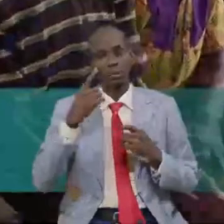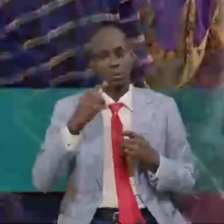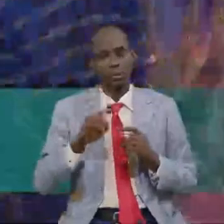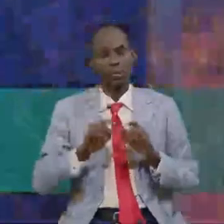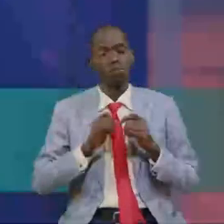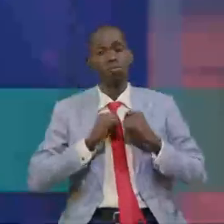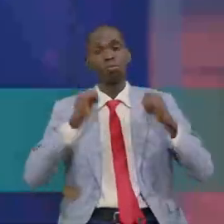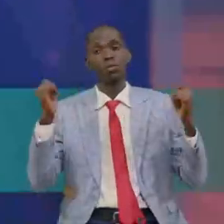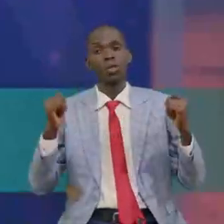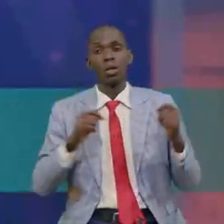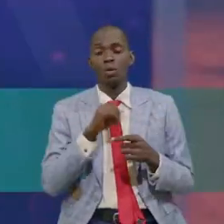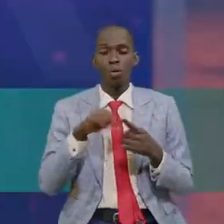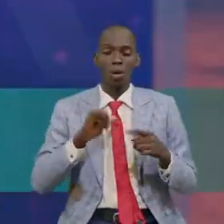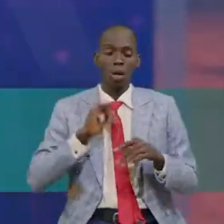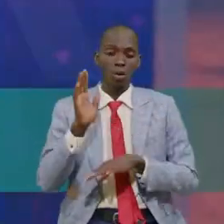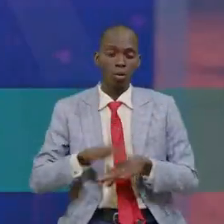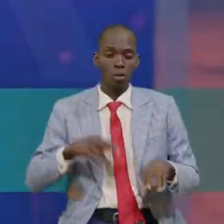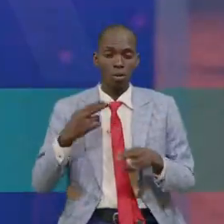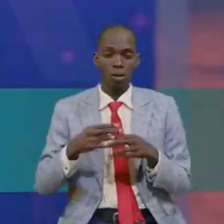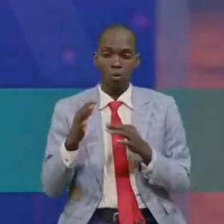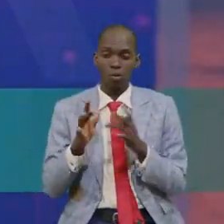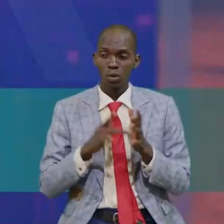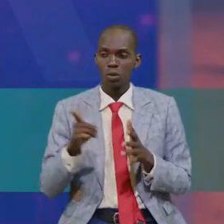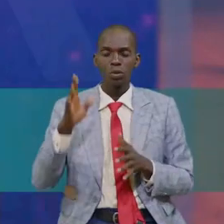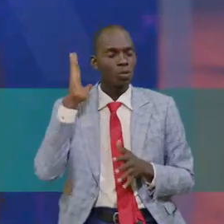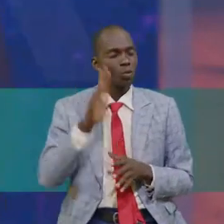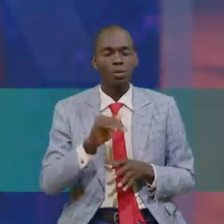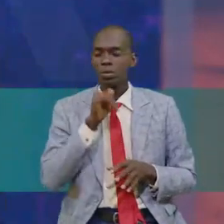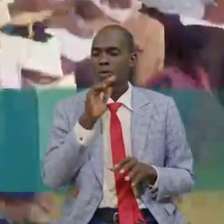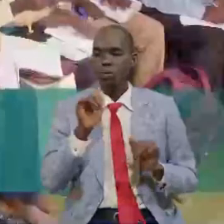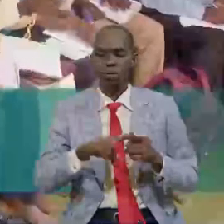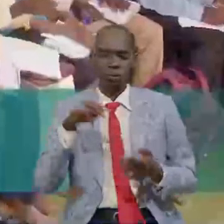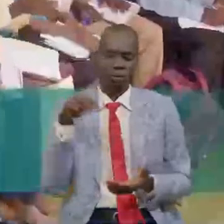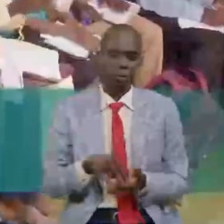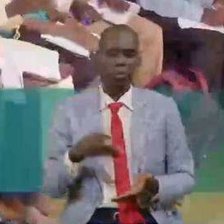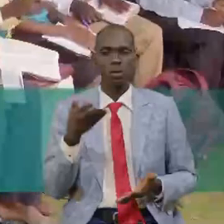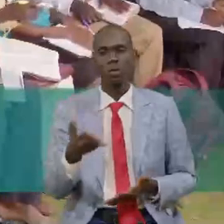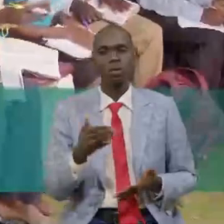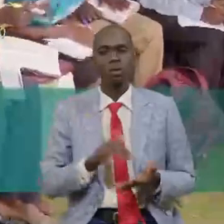Quand je mentionnerai le nom de Jésus, vous ne serez nulle